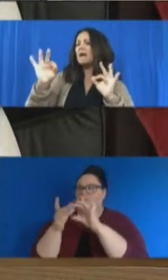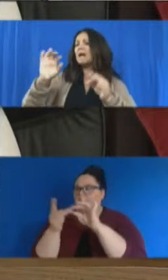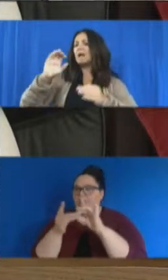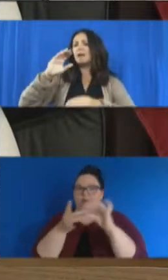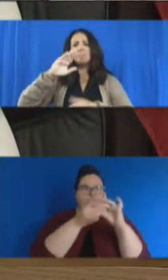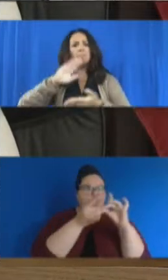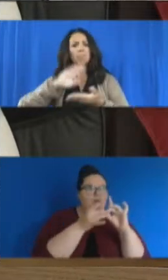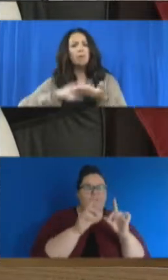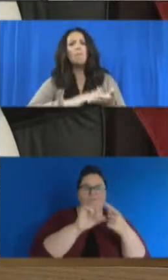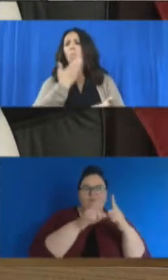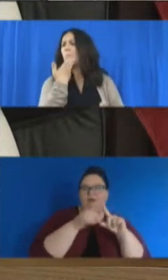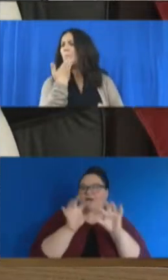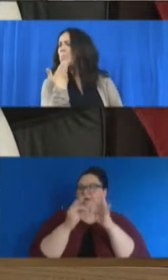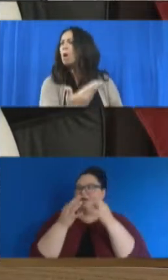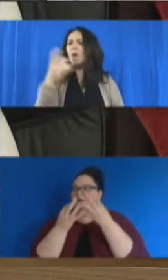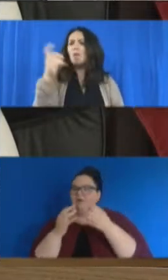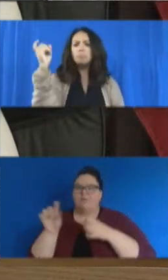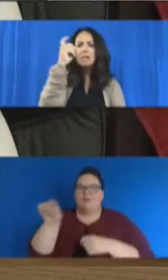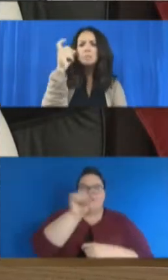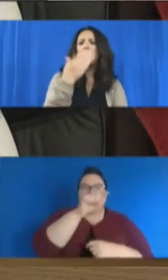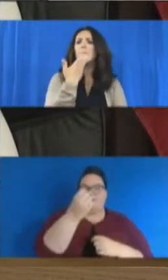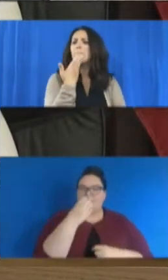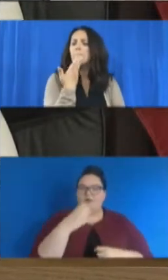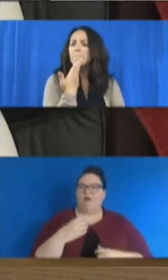soon as you can.